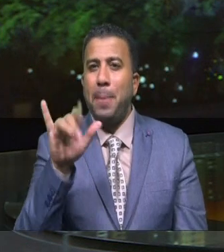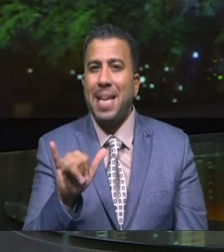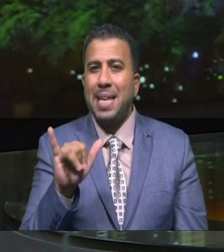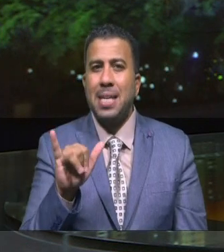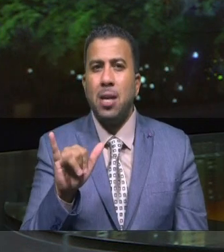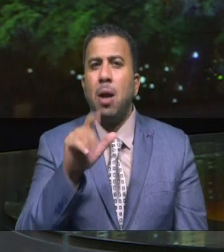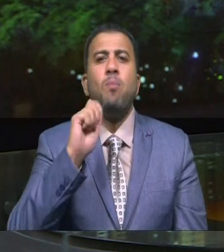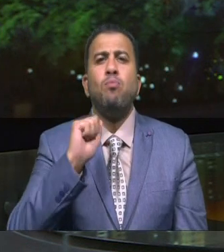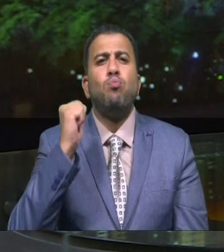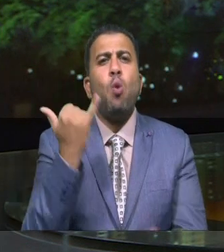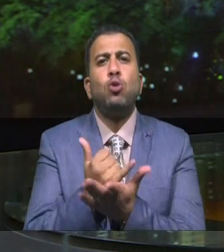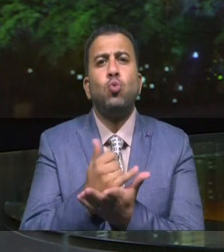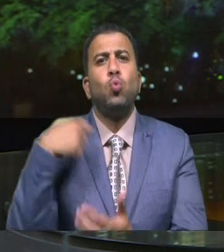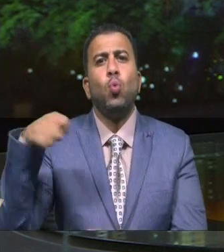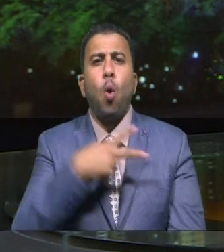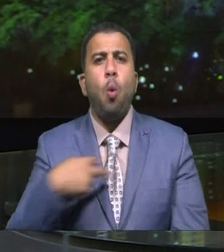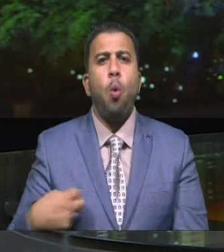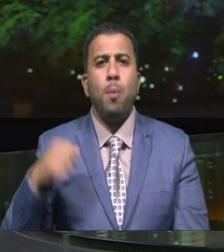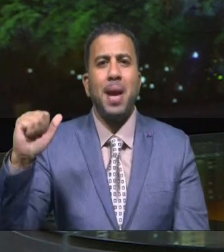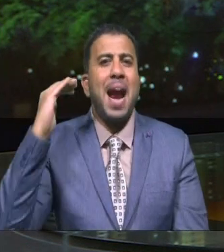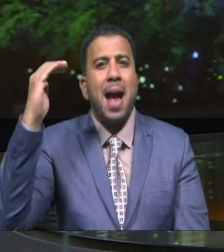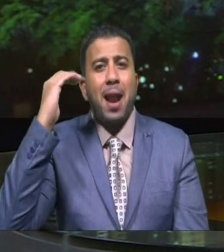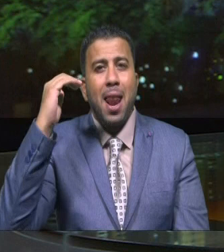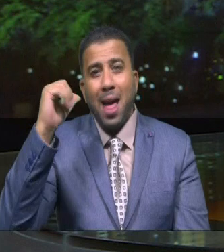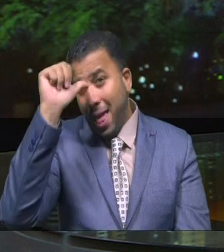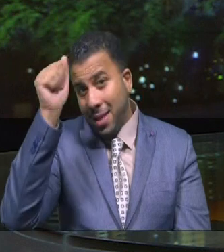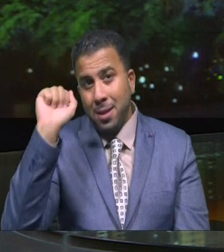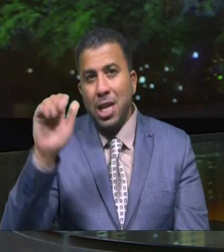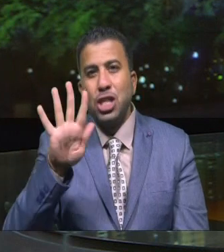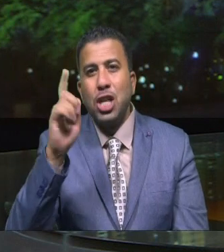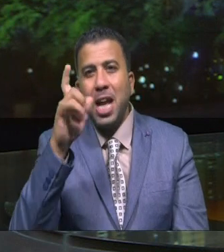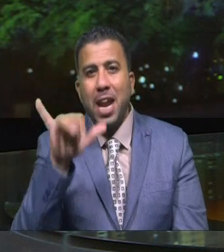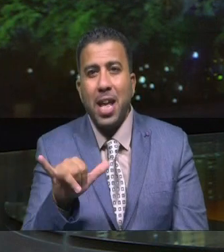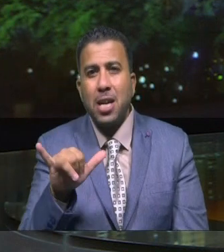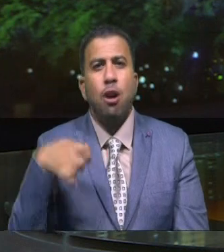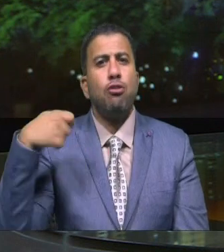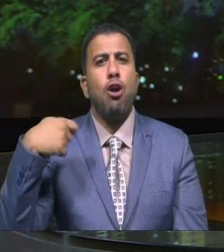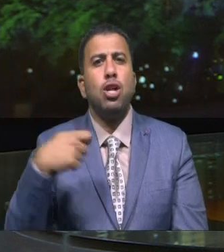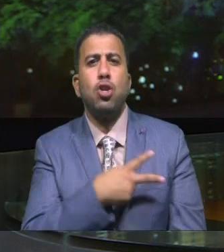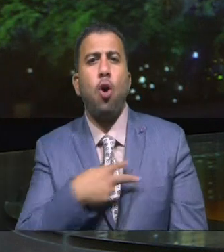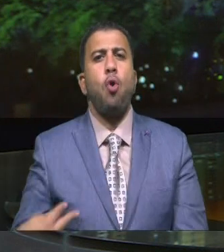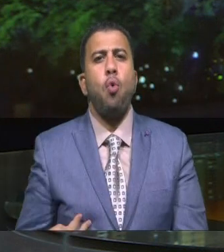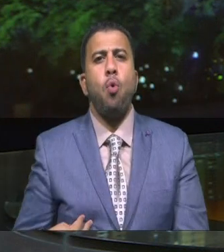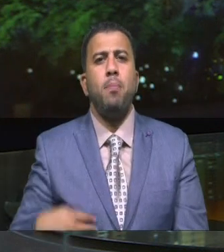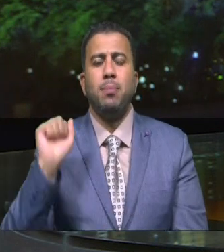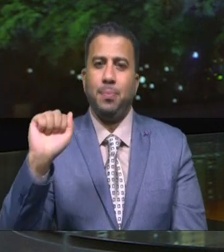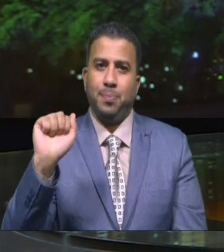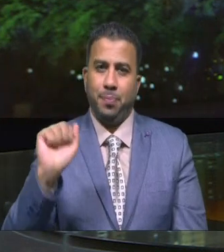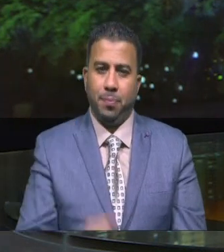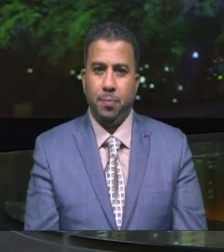يوم محافظ ولايه كيرالا ومعالي الشرعي في جيان رئيس حكومه